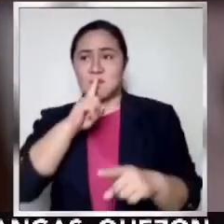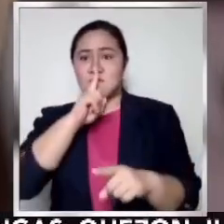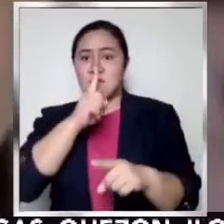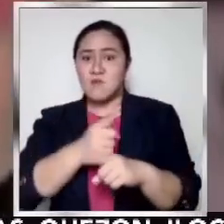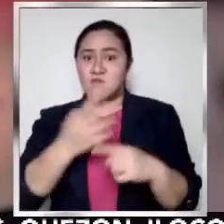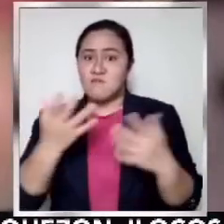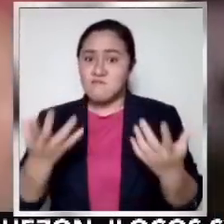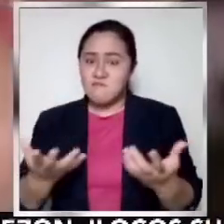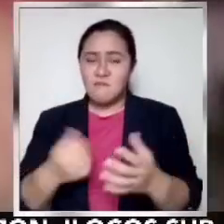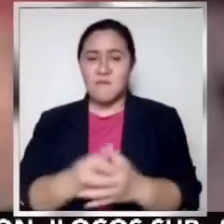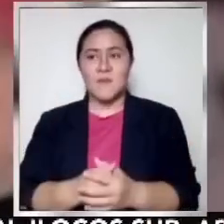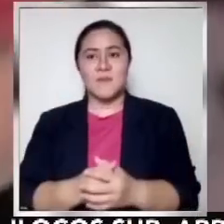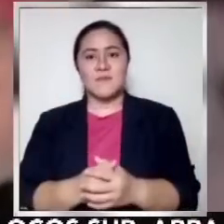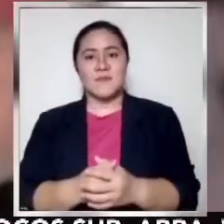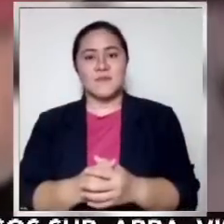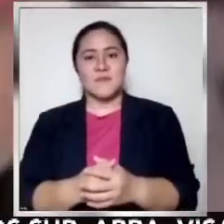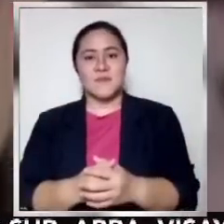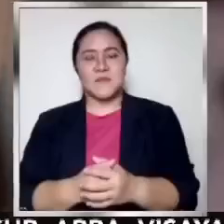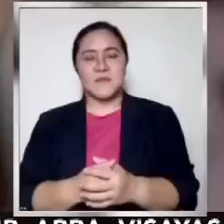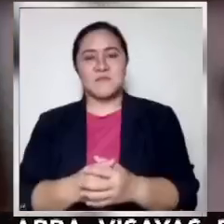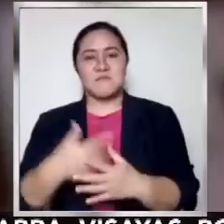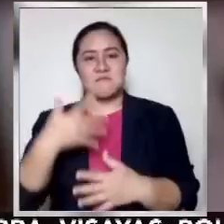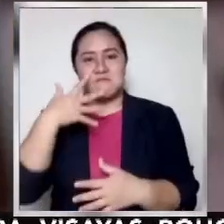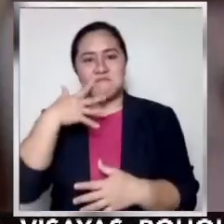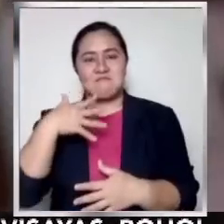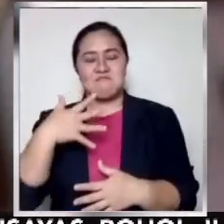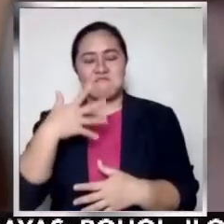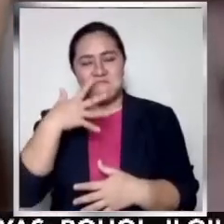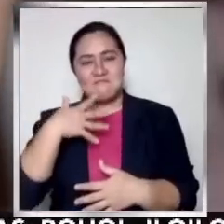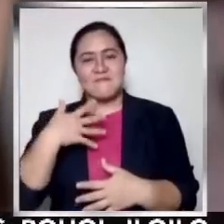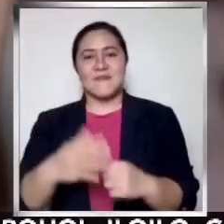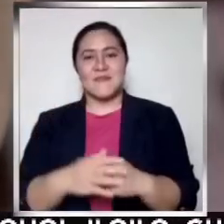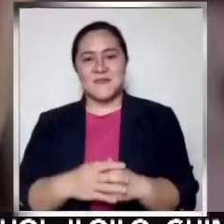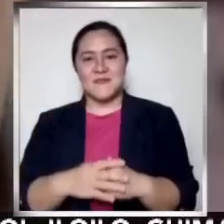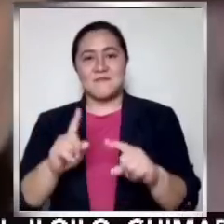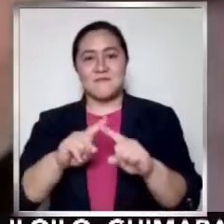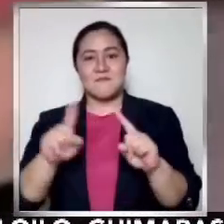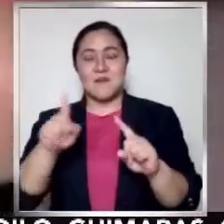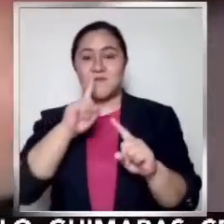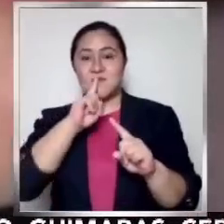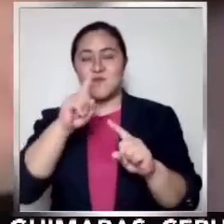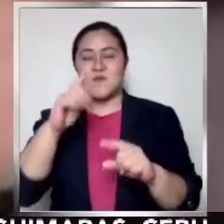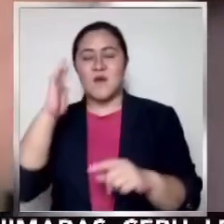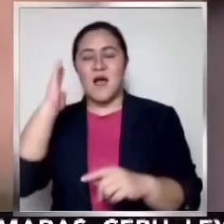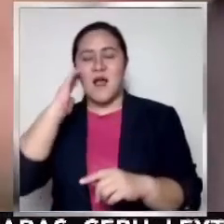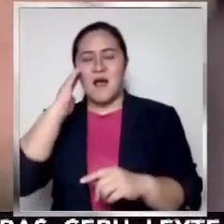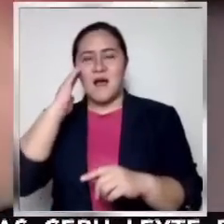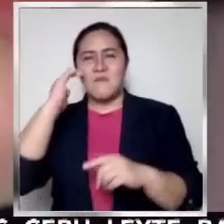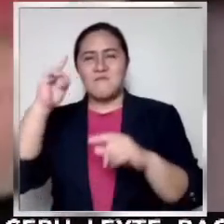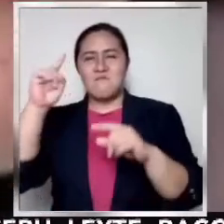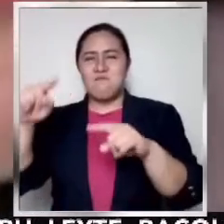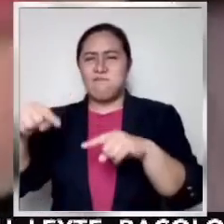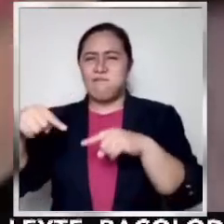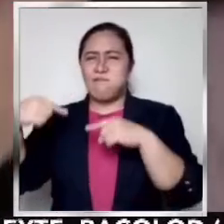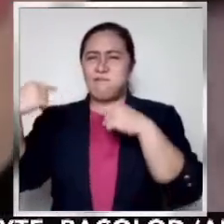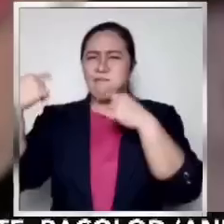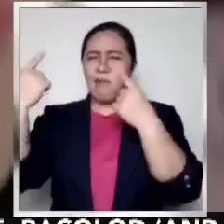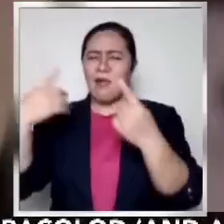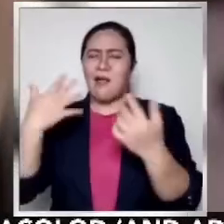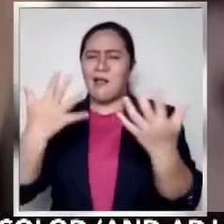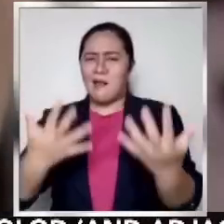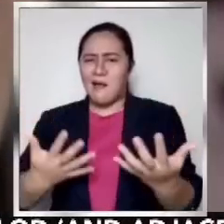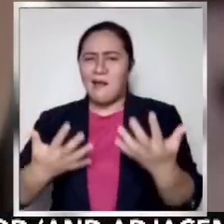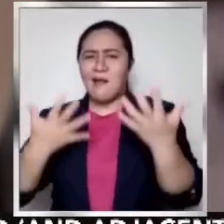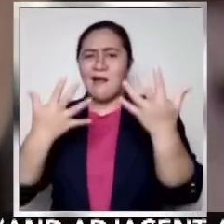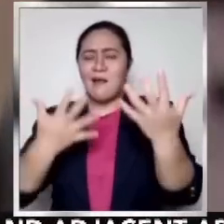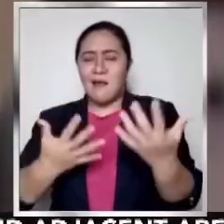Kumbaga, parang alam mo po ang tagal mo po hinintayin, tama-tama. Tapos biglang unsure ka